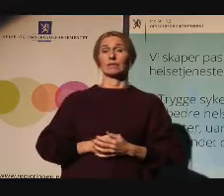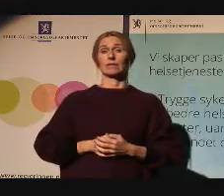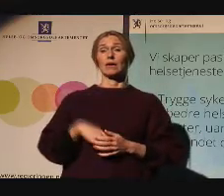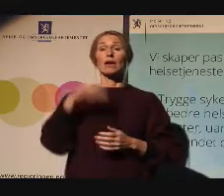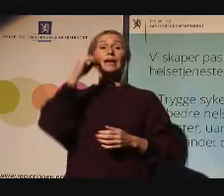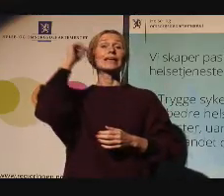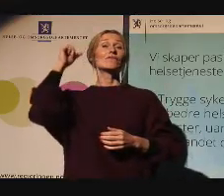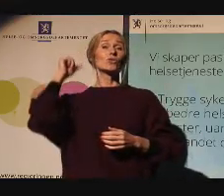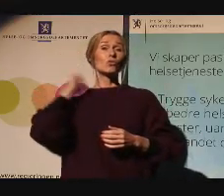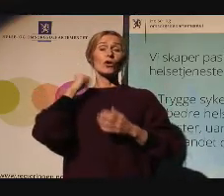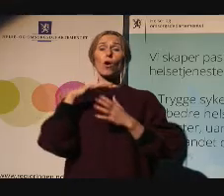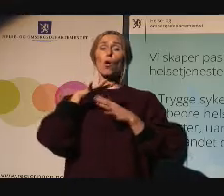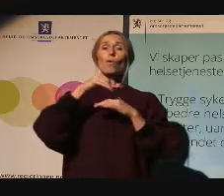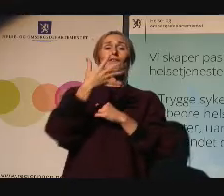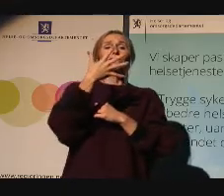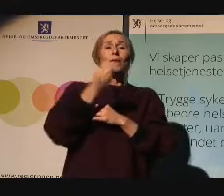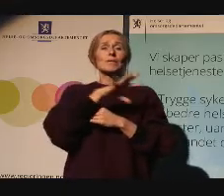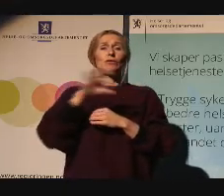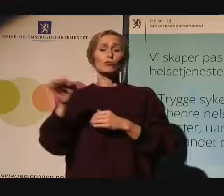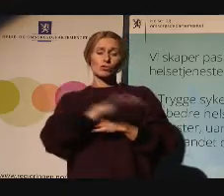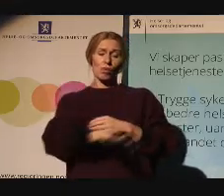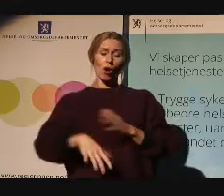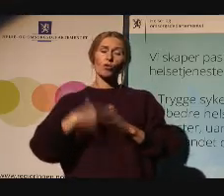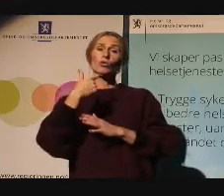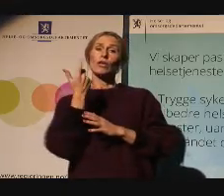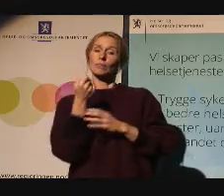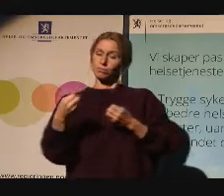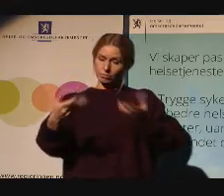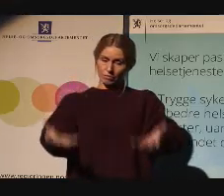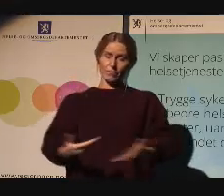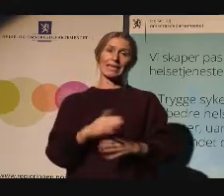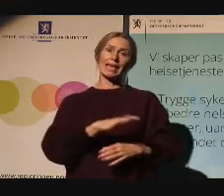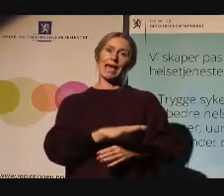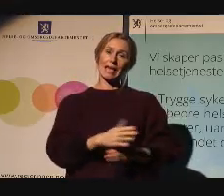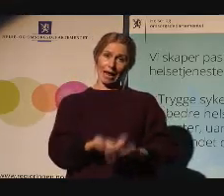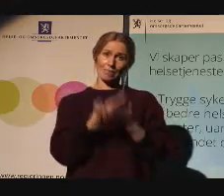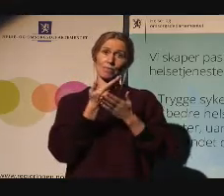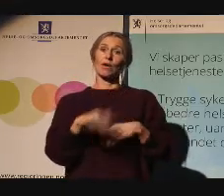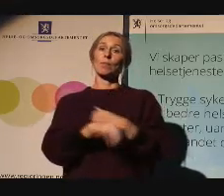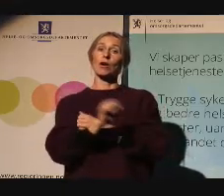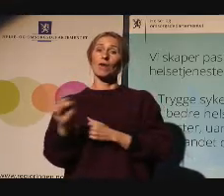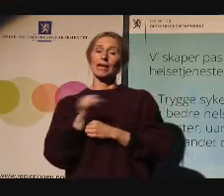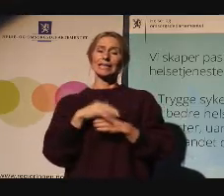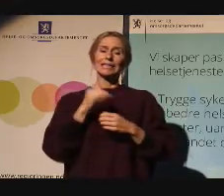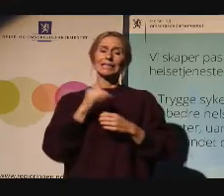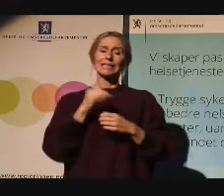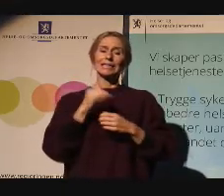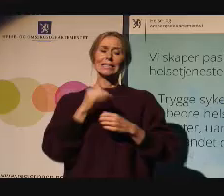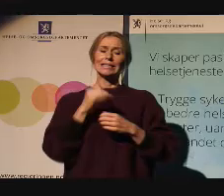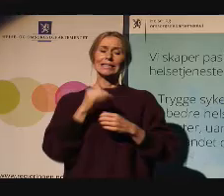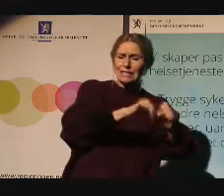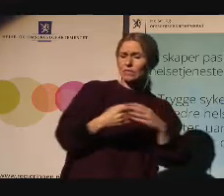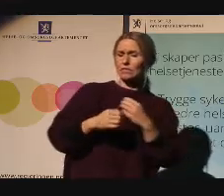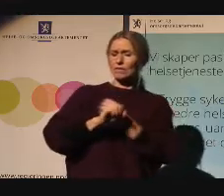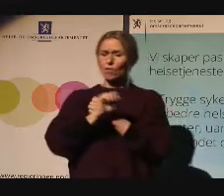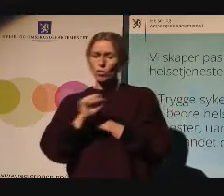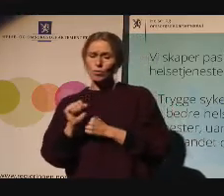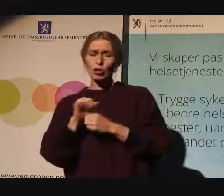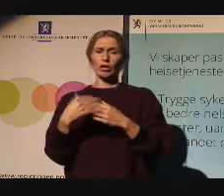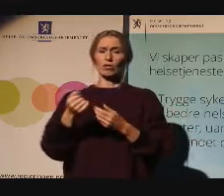mottok over 50 000 barn og unge hjelp fra barnevernet. Tidlig innsats, forebygging, samarbeid på tvers